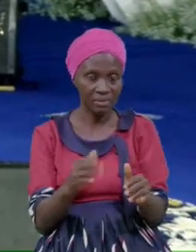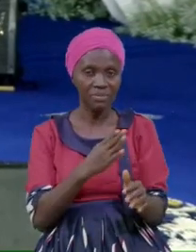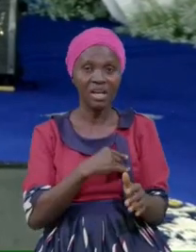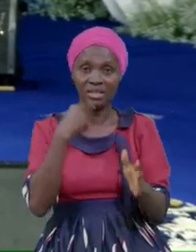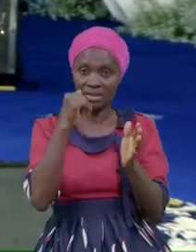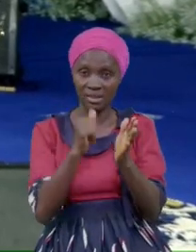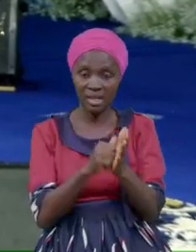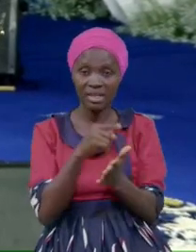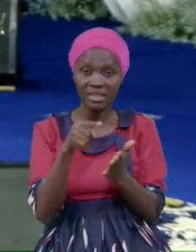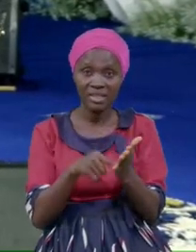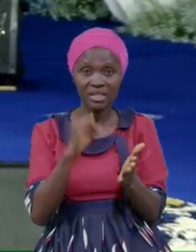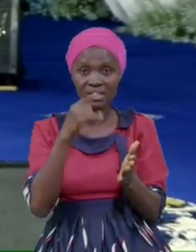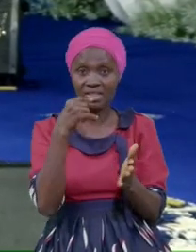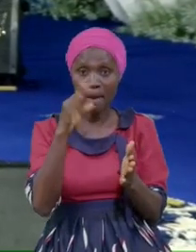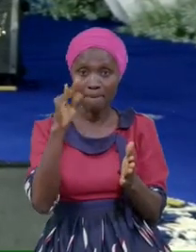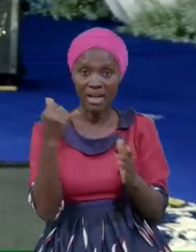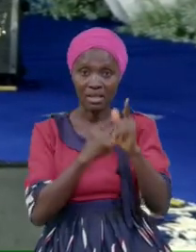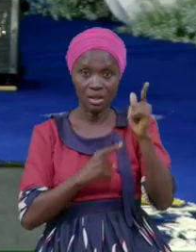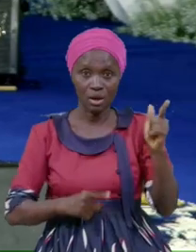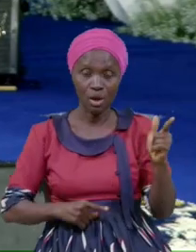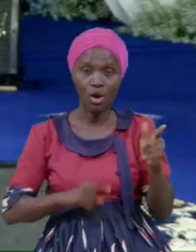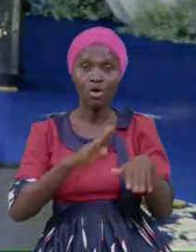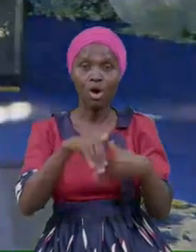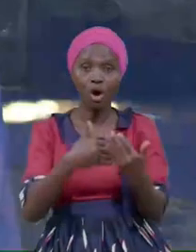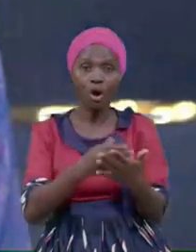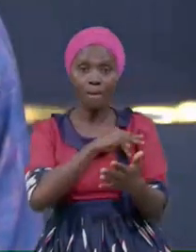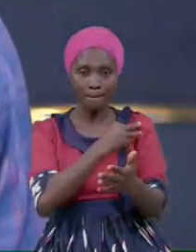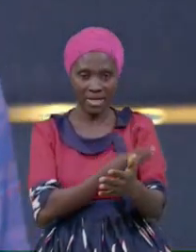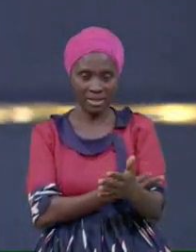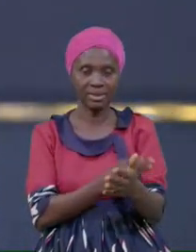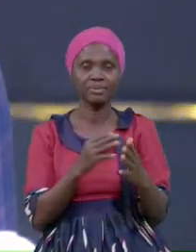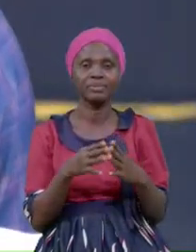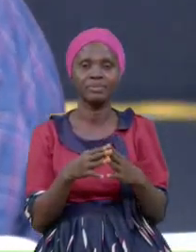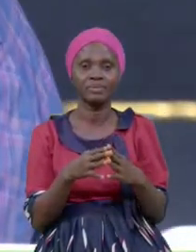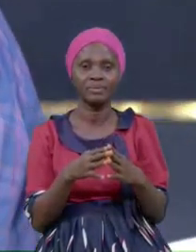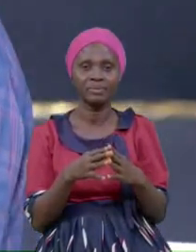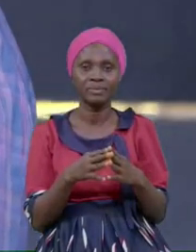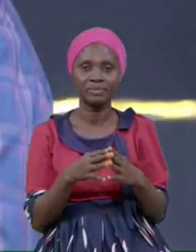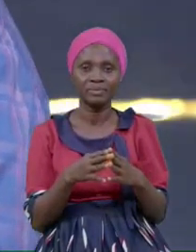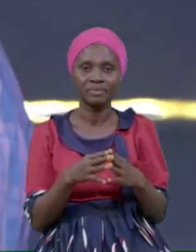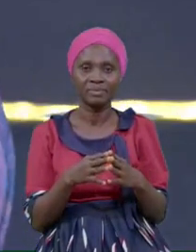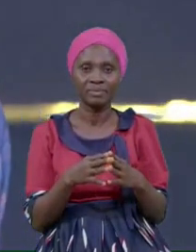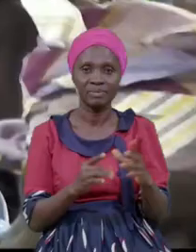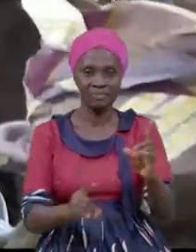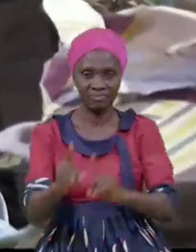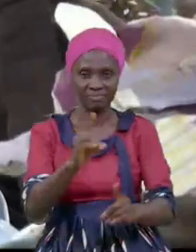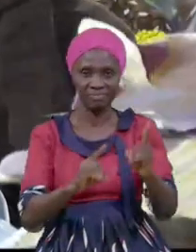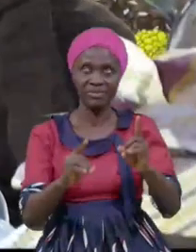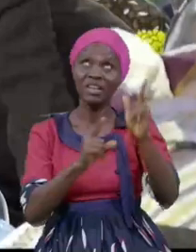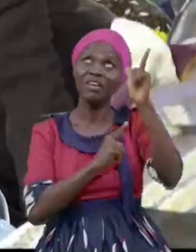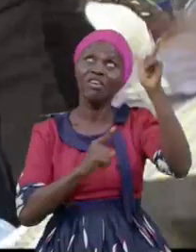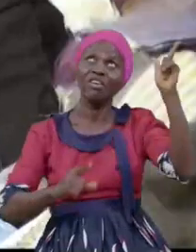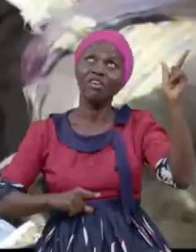c'est le Seigneur, lui, tout puissant qui l'a dit. Le Dieu tout-puissant qui l'a dit. Dit Dieu tout-puissant.